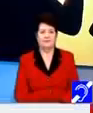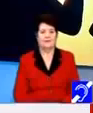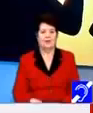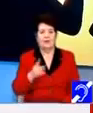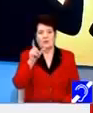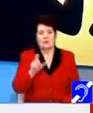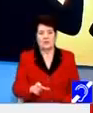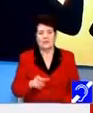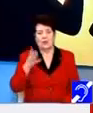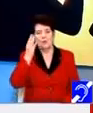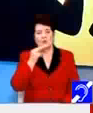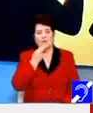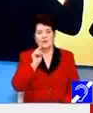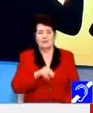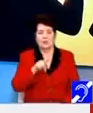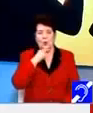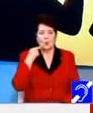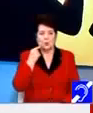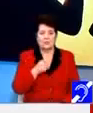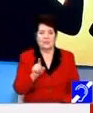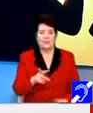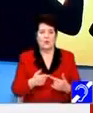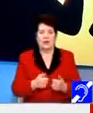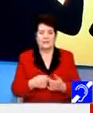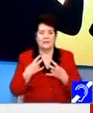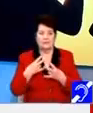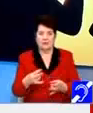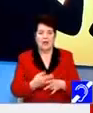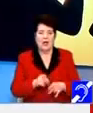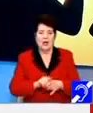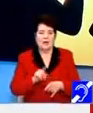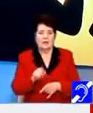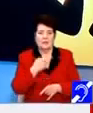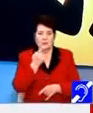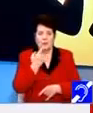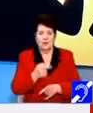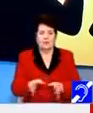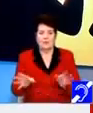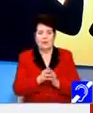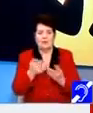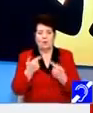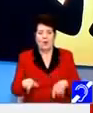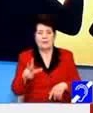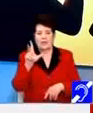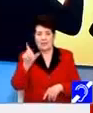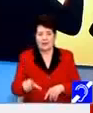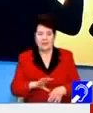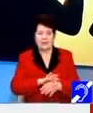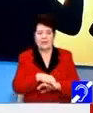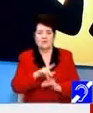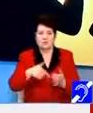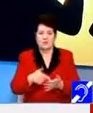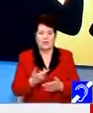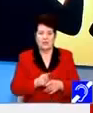Un cetățean moldovean este acuzat în Rusia de organizarea unui atac terorist. Presa rusă scrie că bărbatul, împreună cu alți trei complici din